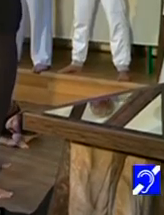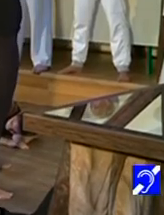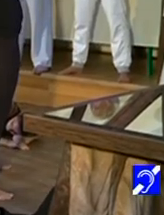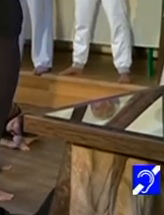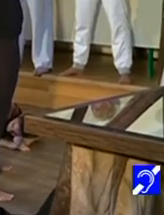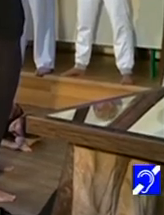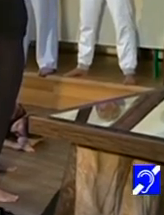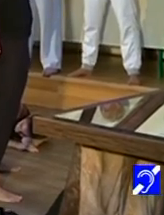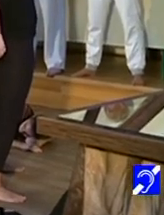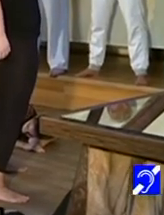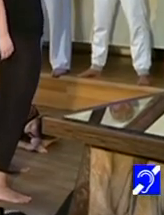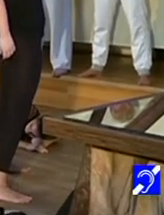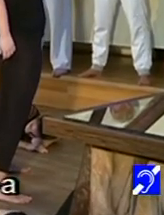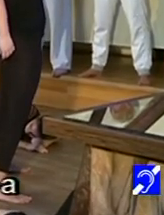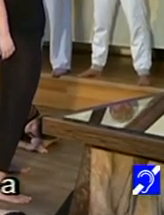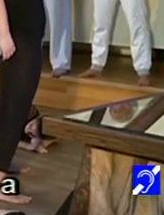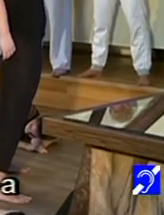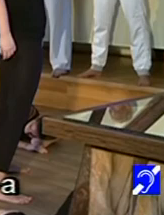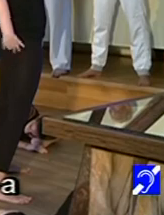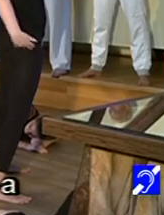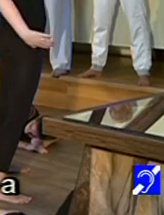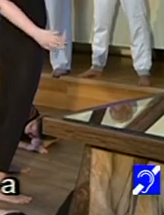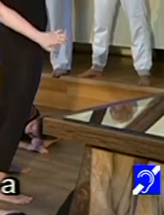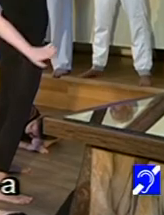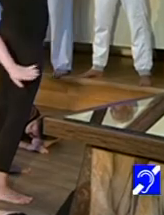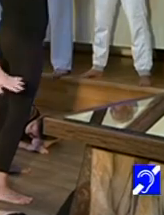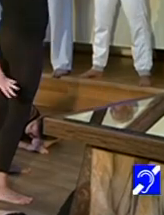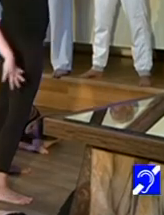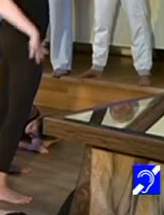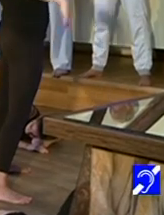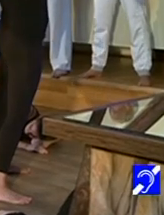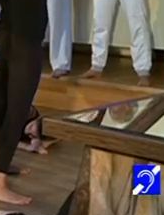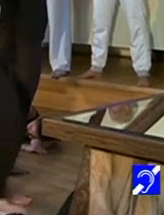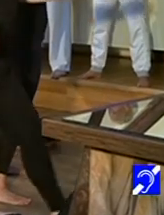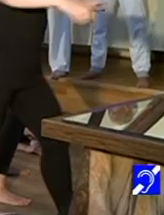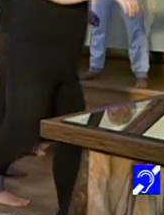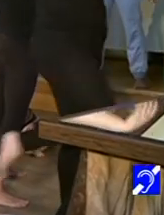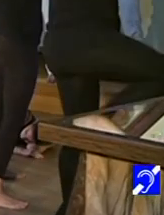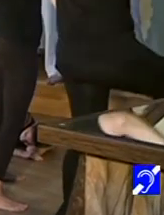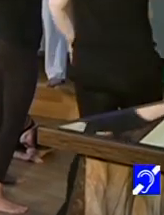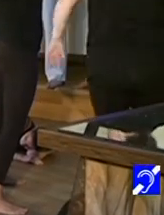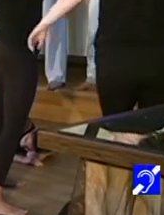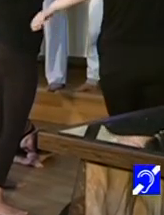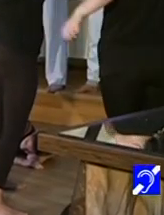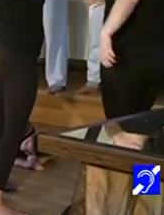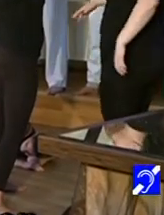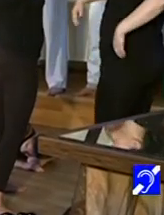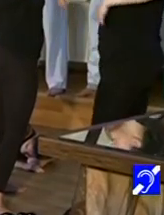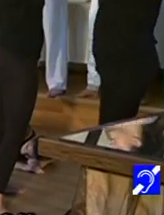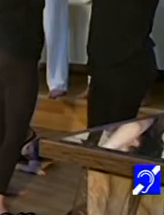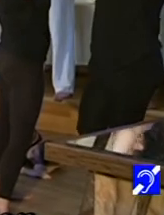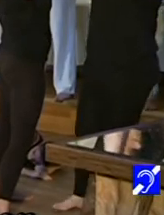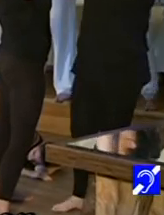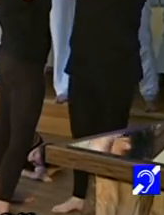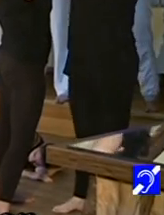waren welche auch dabei. Wie ist die Sommerakademie organisiert? Das wievielte Mal findet jetzt die Sommerakademie statt? Wir